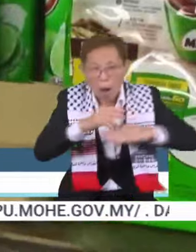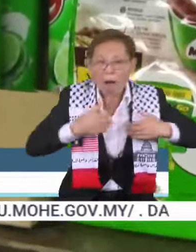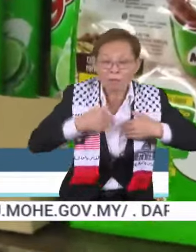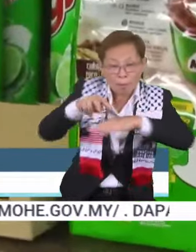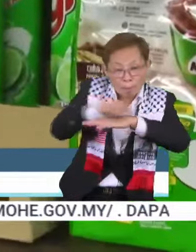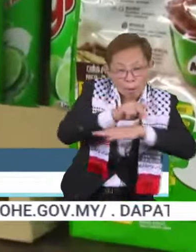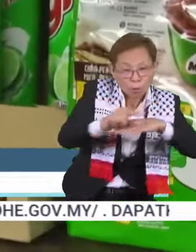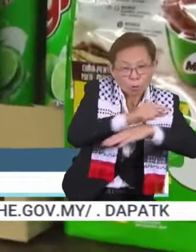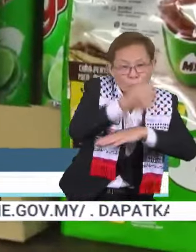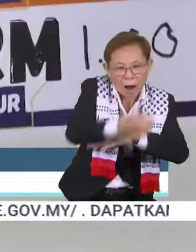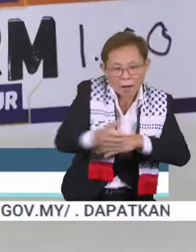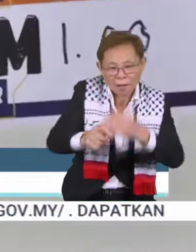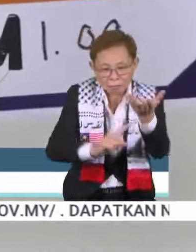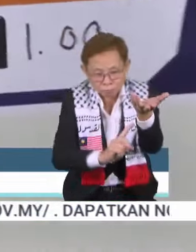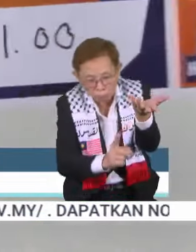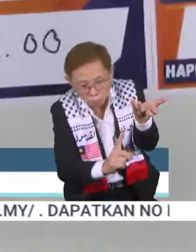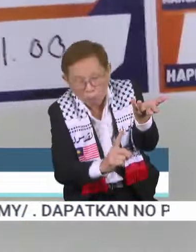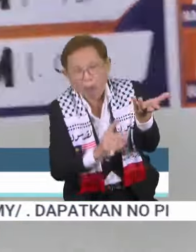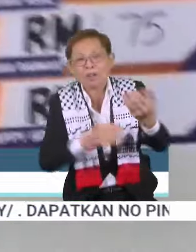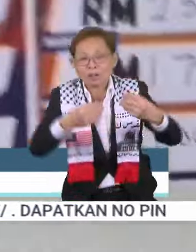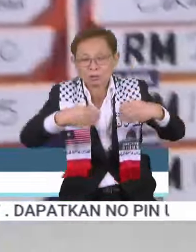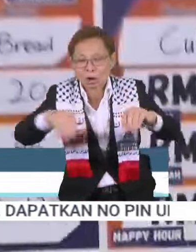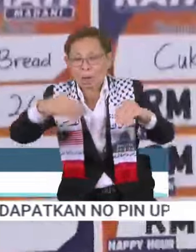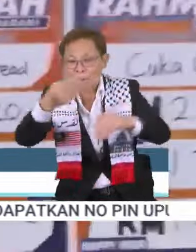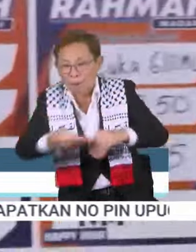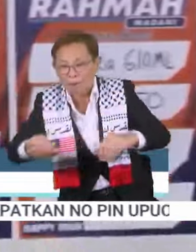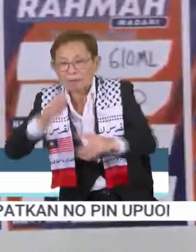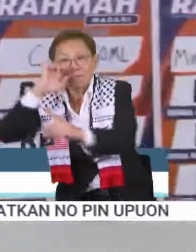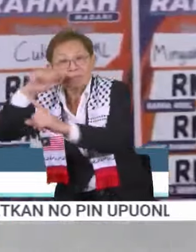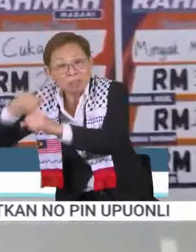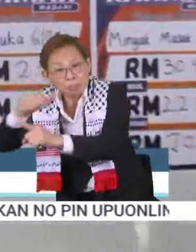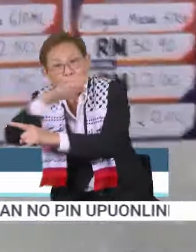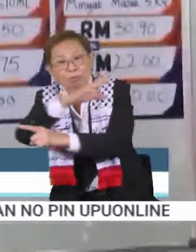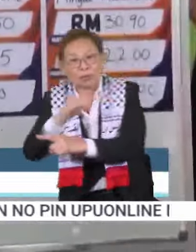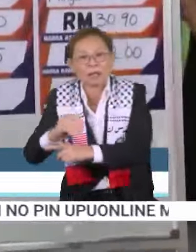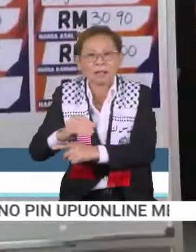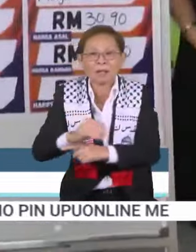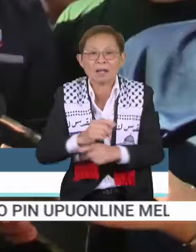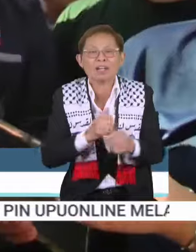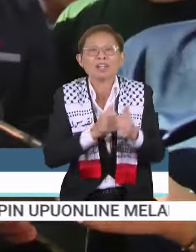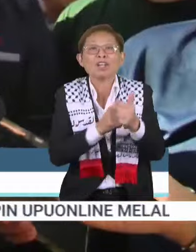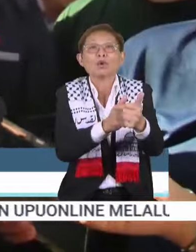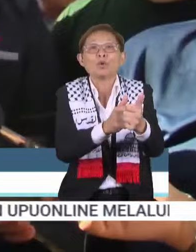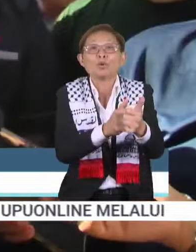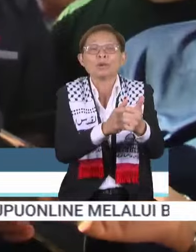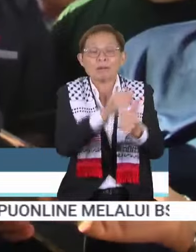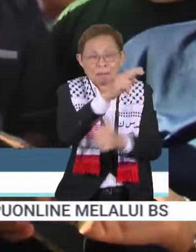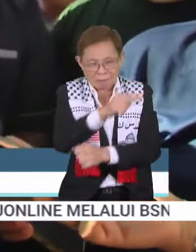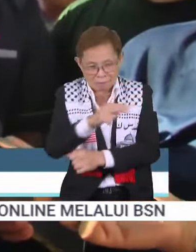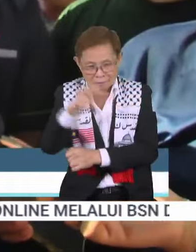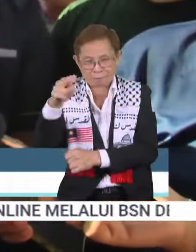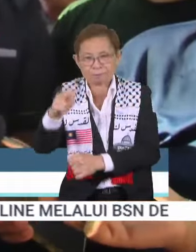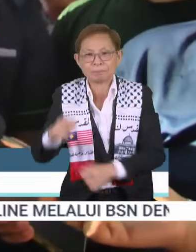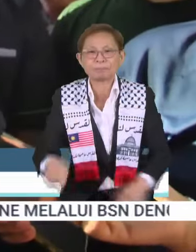pantau penggunaan alat timbangan penjualan barang tiruan dan kepatuhan halal